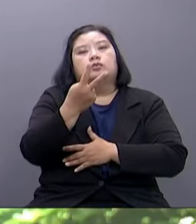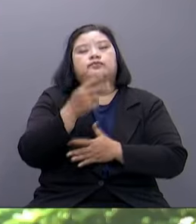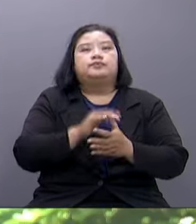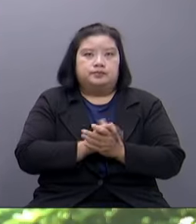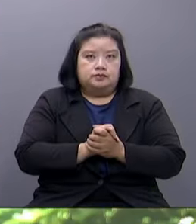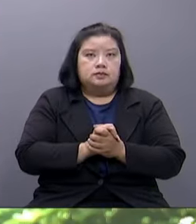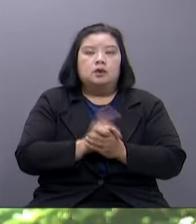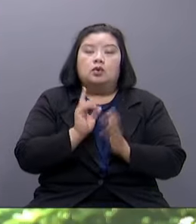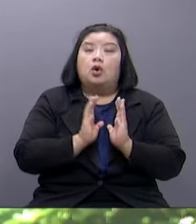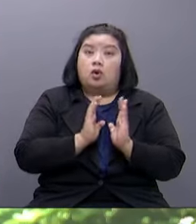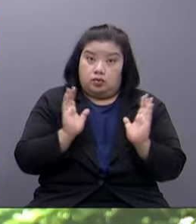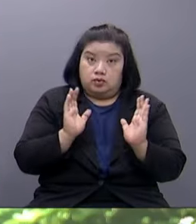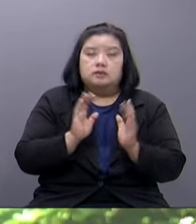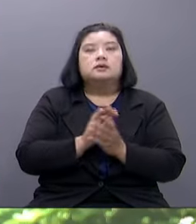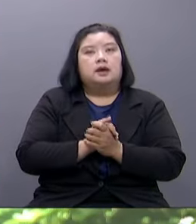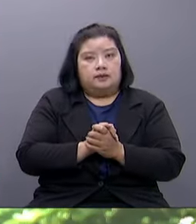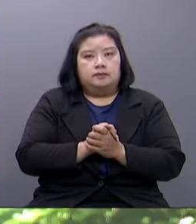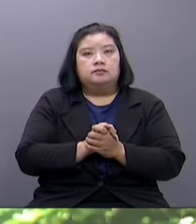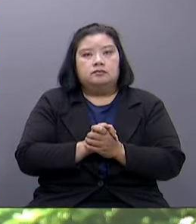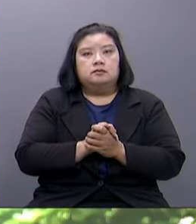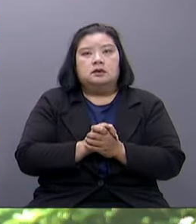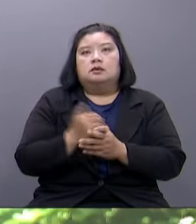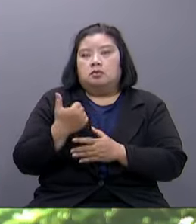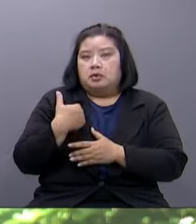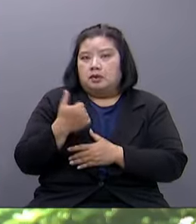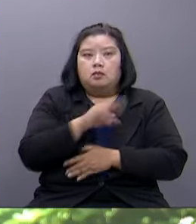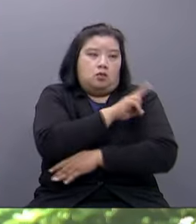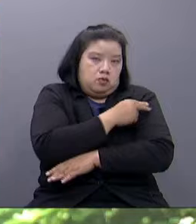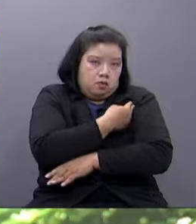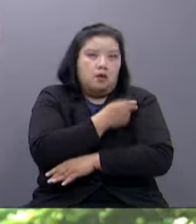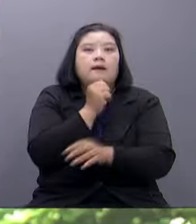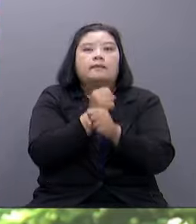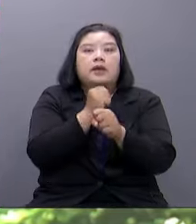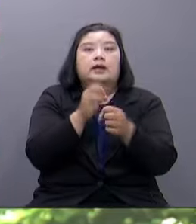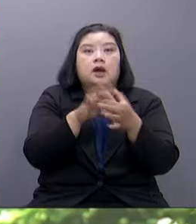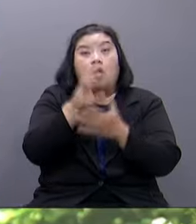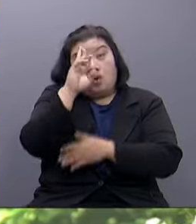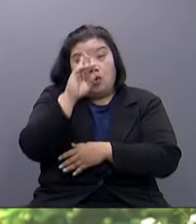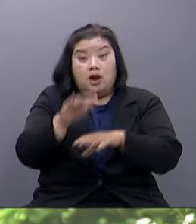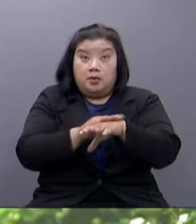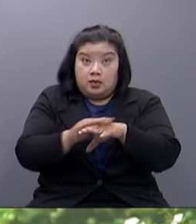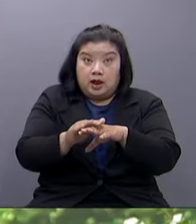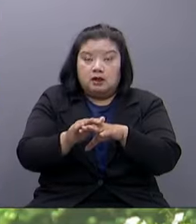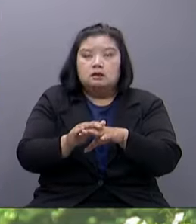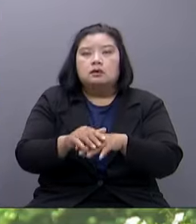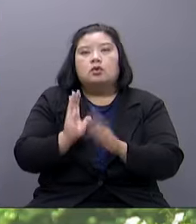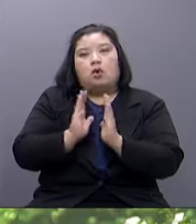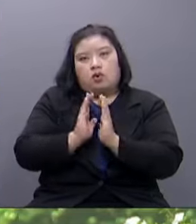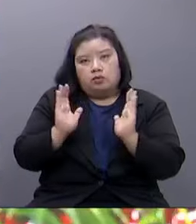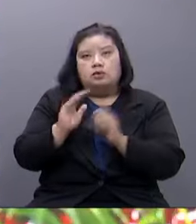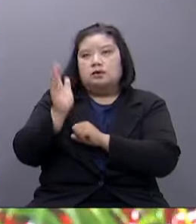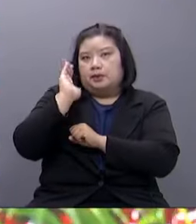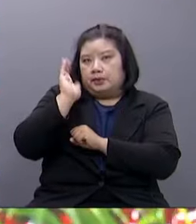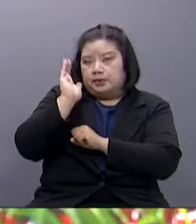ให้ความรู้กับเราวนนี้ขอบคุ ข